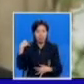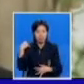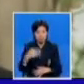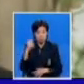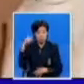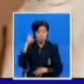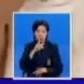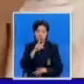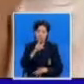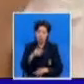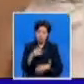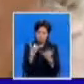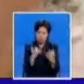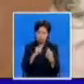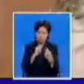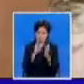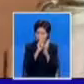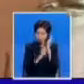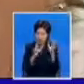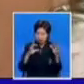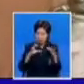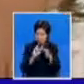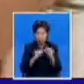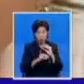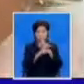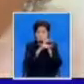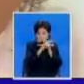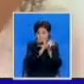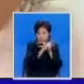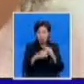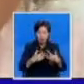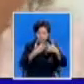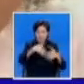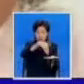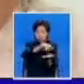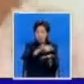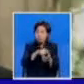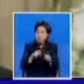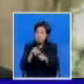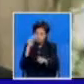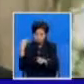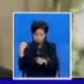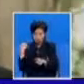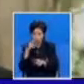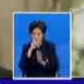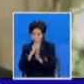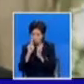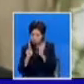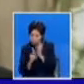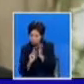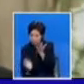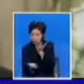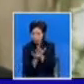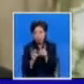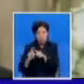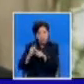งๆแล้วเนี่ยถ้าเรามีการร่างกฎหมายขึ้นมาประกอบควบคู่กันไปเนี่ยน่าจะสามารถช่วยแก้ไขปัญหาคือทําให้เศรษฐกิจภาคการลงทุนสามารถ